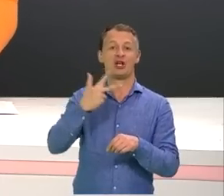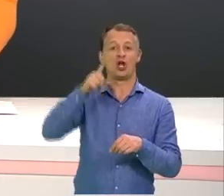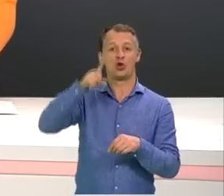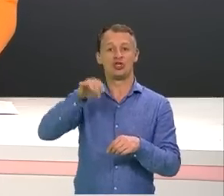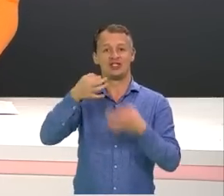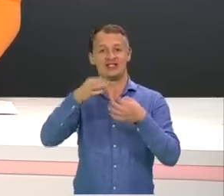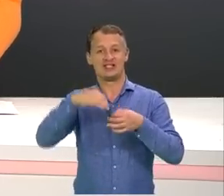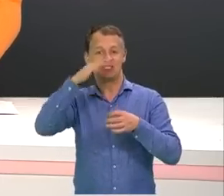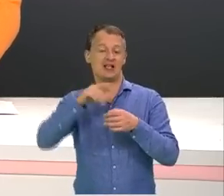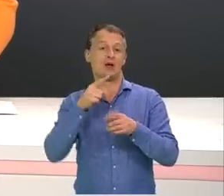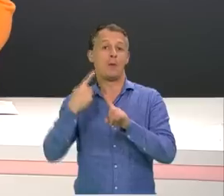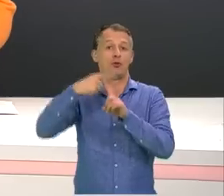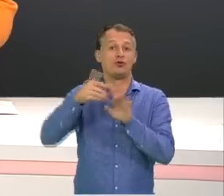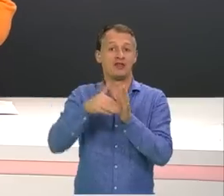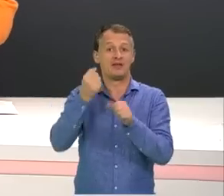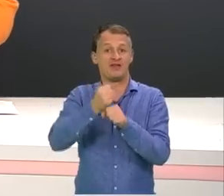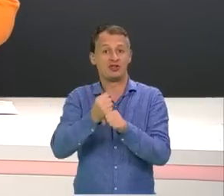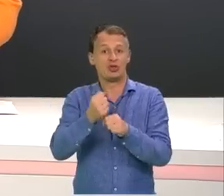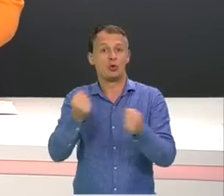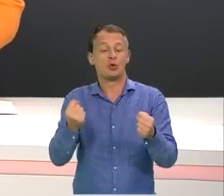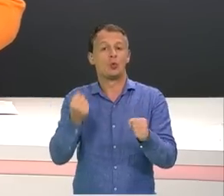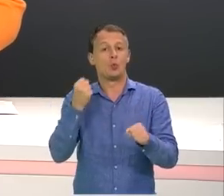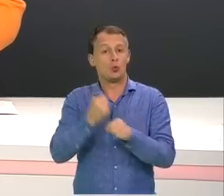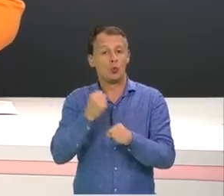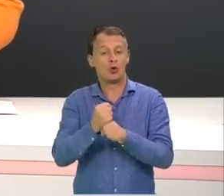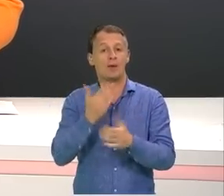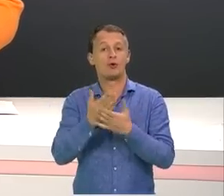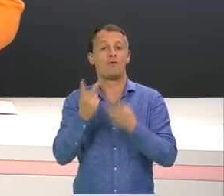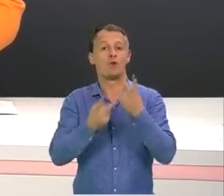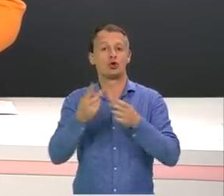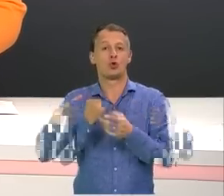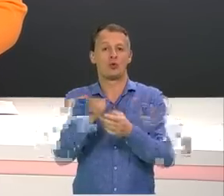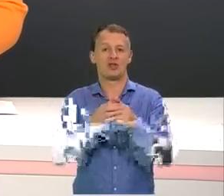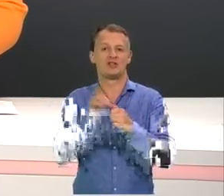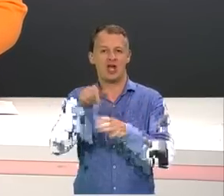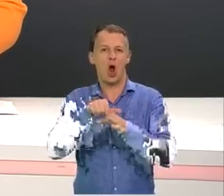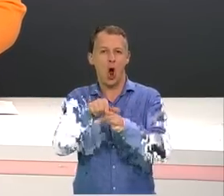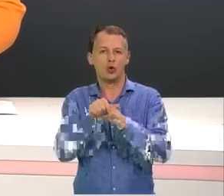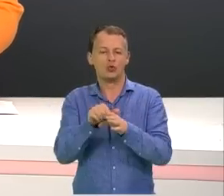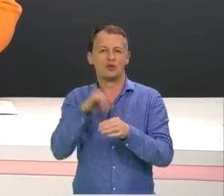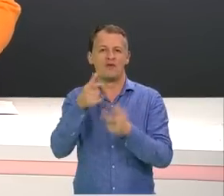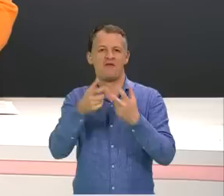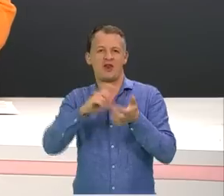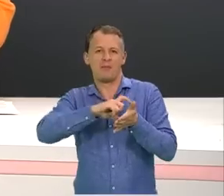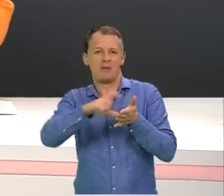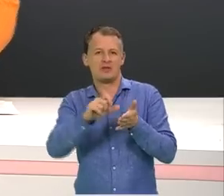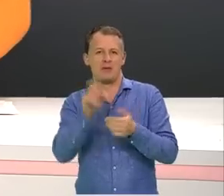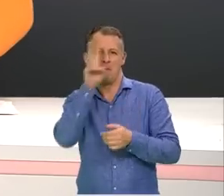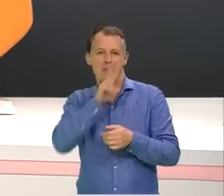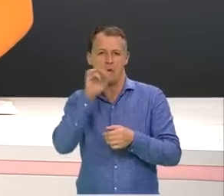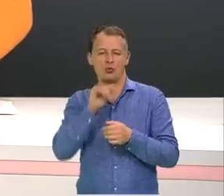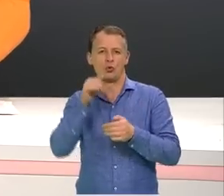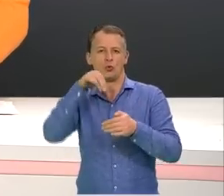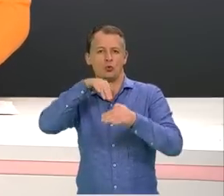zile. În plus, ea trebuie să facă și muncă în folosul comunității. Morodan a condus fără permis, băută și sub influența drogurilor